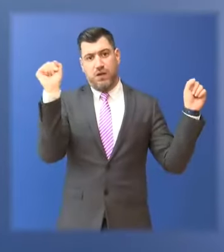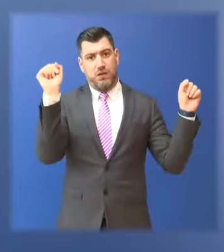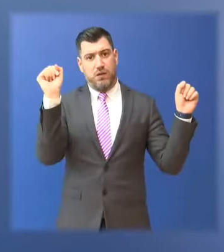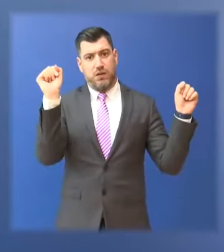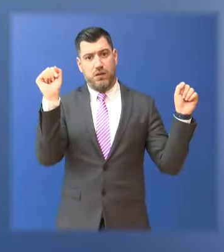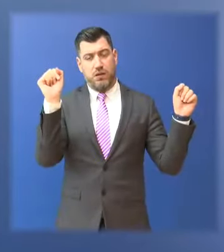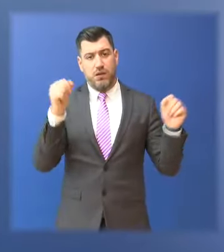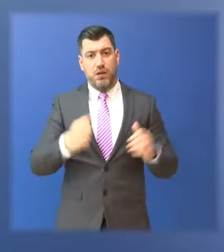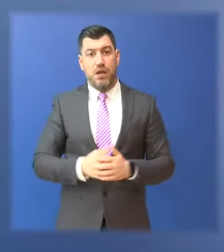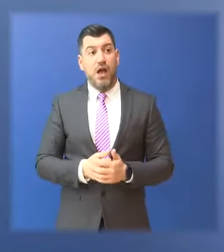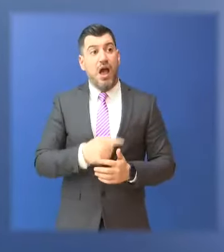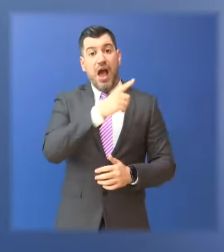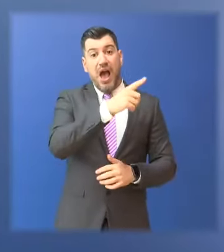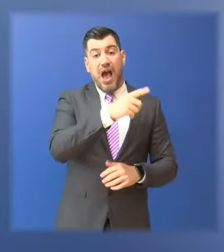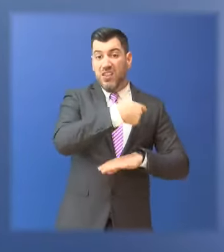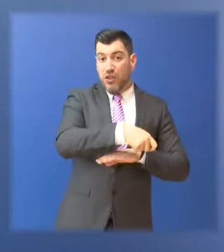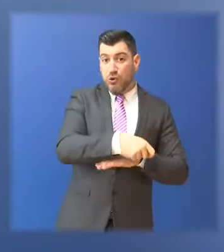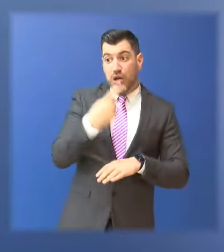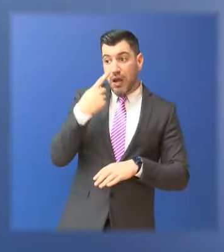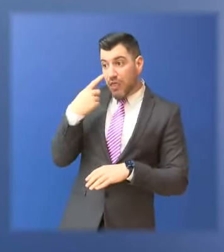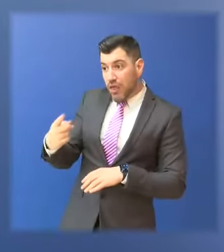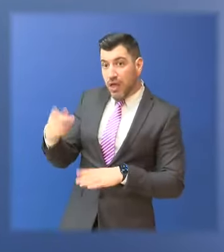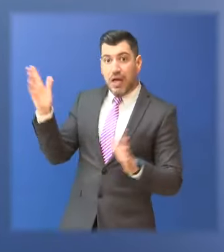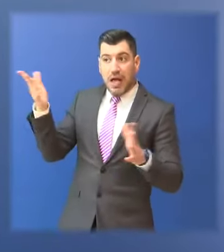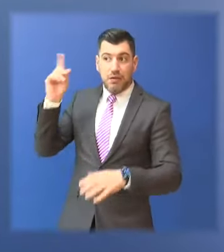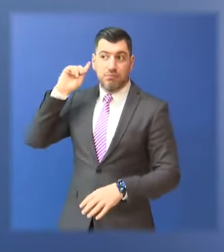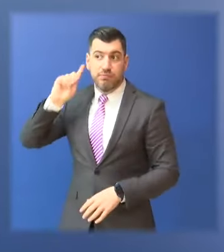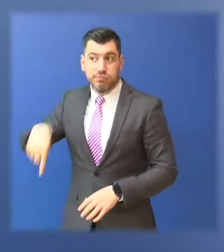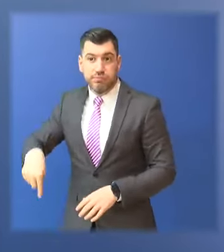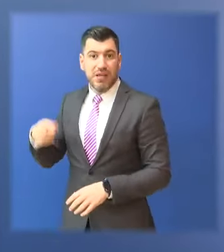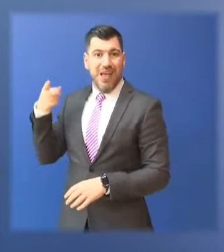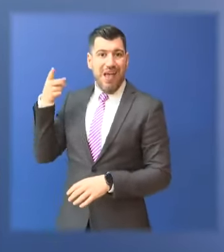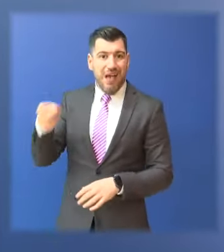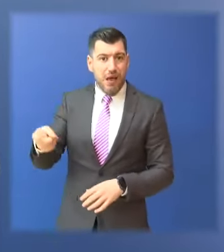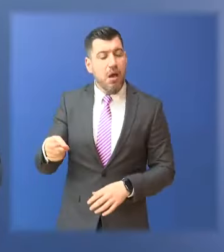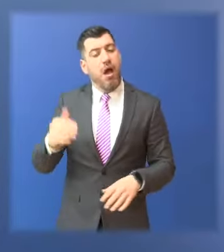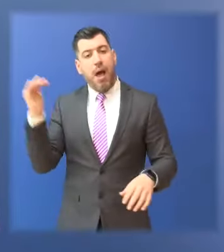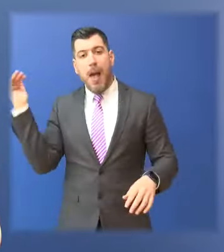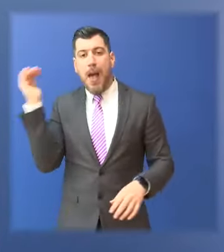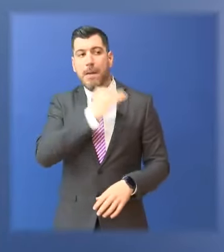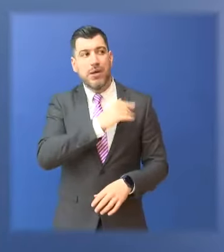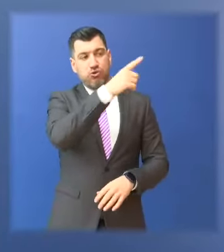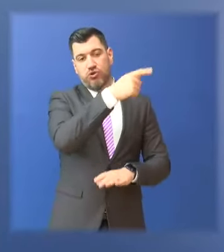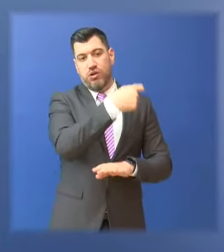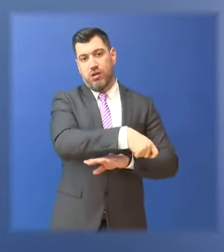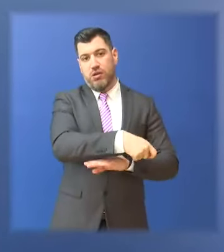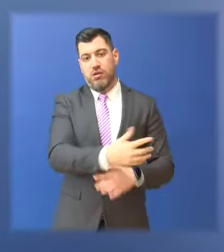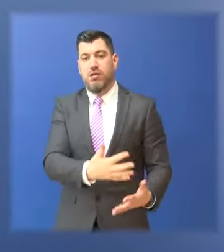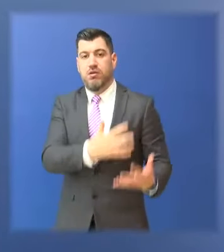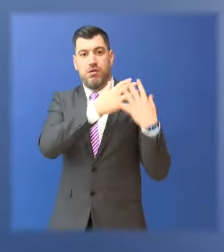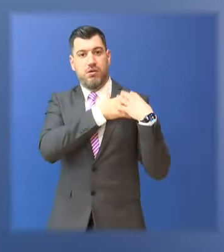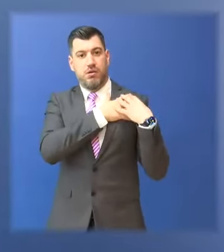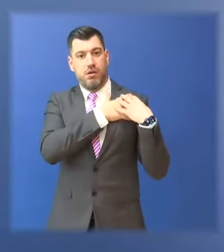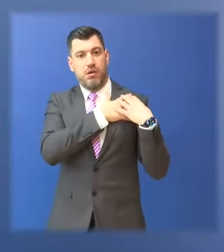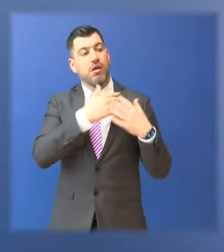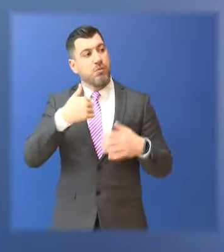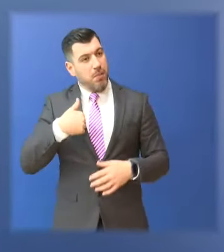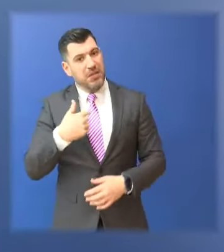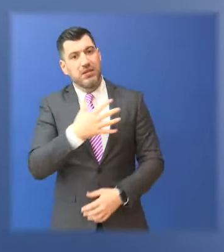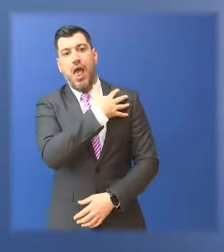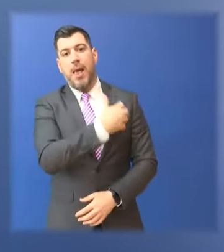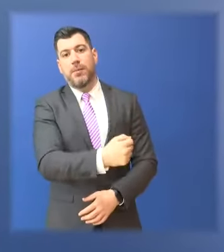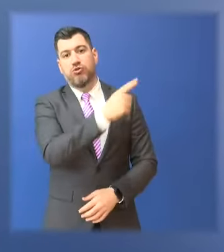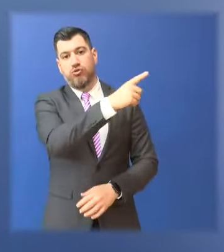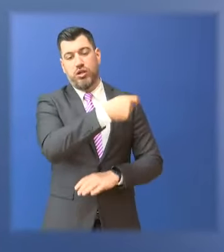παράνομη πράξη, αν υπάρχει το οτιδήποτε για το οποίο πρέπει να επιληφθεί η δικαιοσύνη, επιλαμβάνεται η δικαιοσύνη, στην οποία έχουμε απόλυτη εμπιστοσύνη,